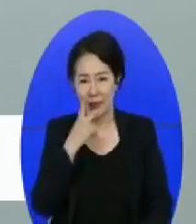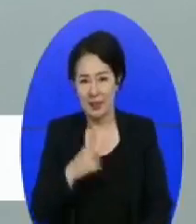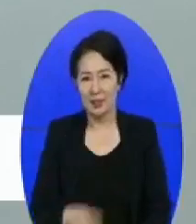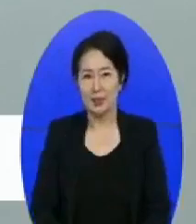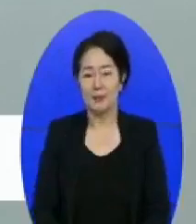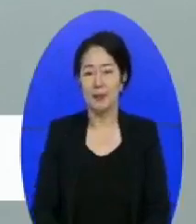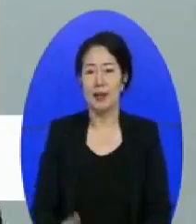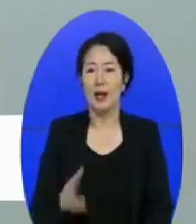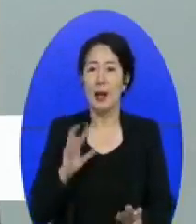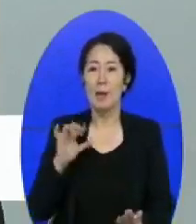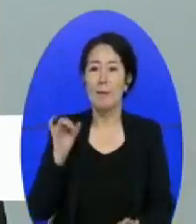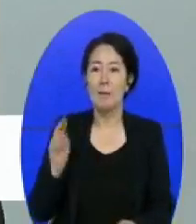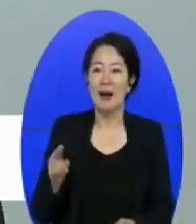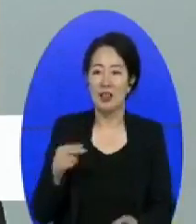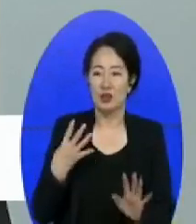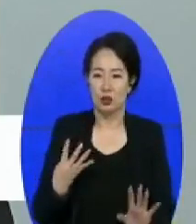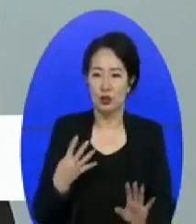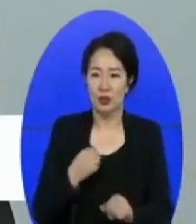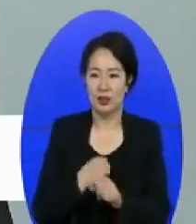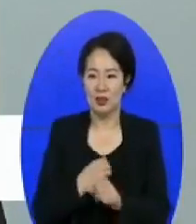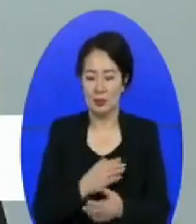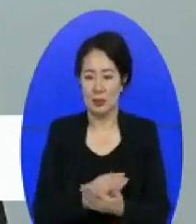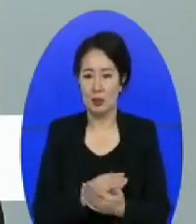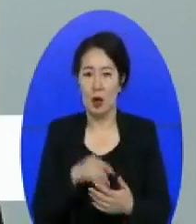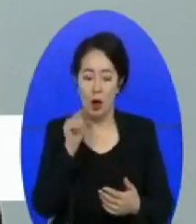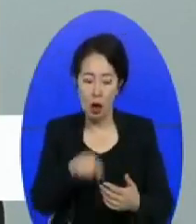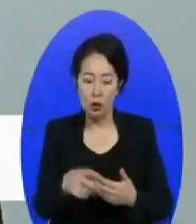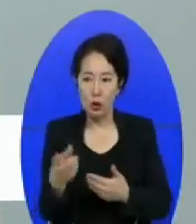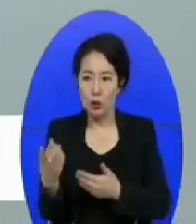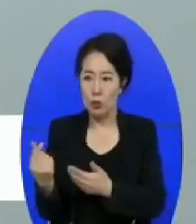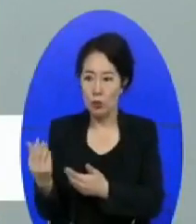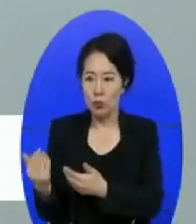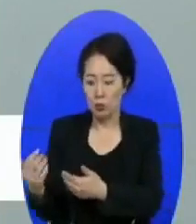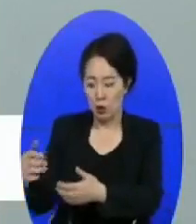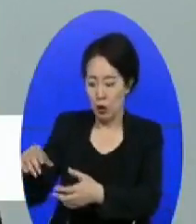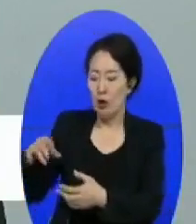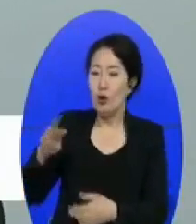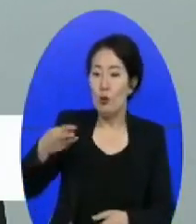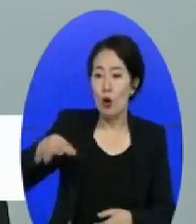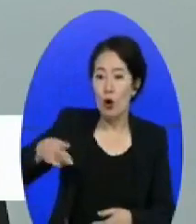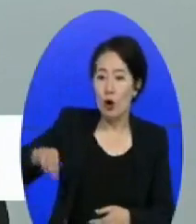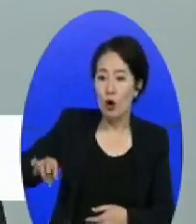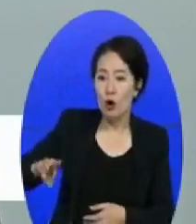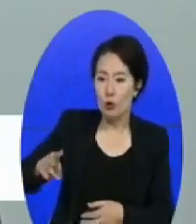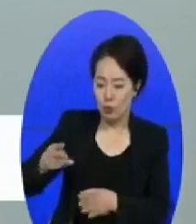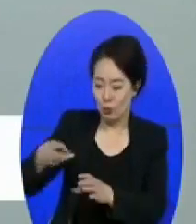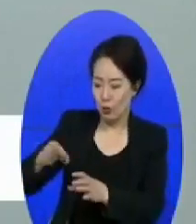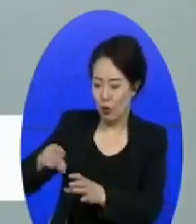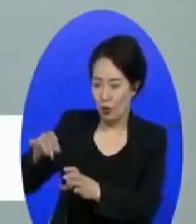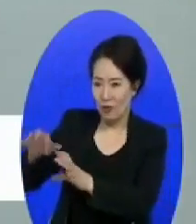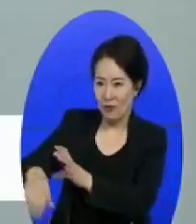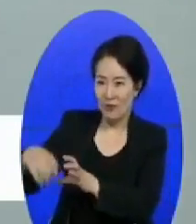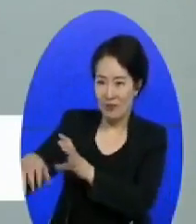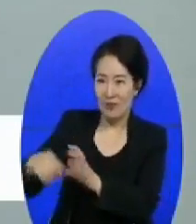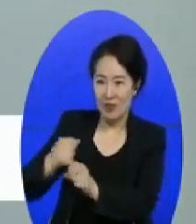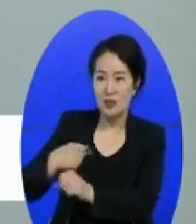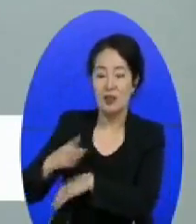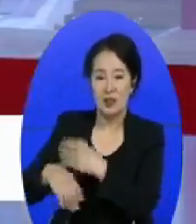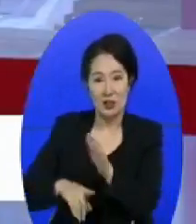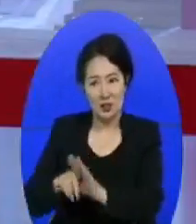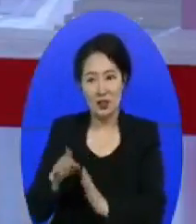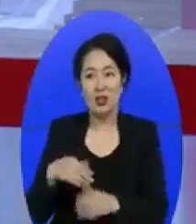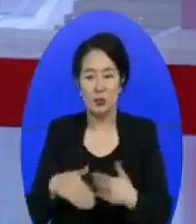Арилжааны 9 банк хөдөлж. Одоо нэг мөнгөний баяжмал одоо мөнгө олборлох ажлууд бол эхлээд явж